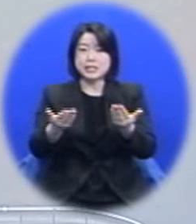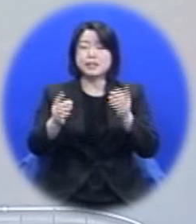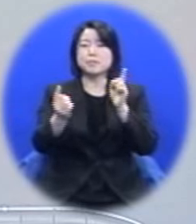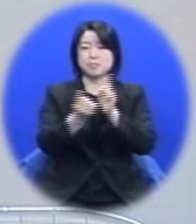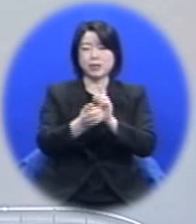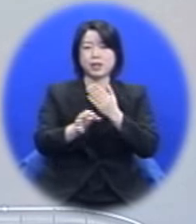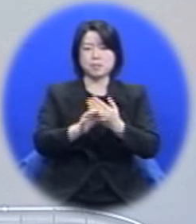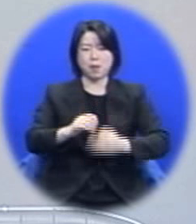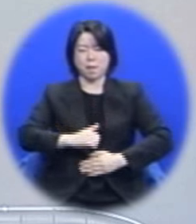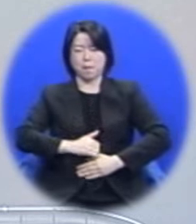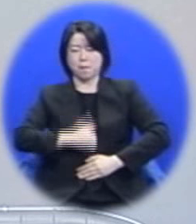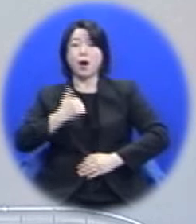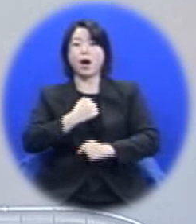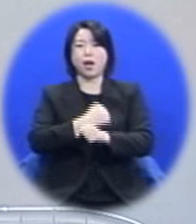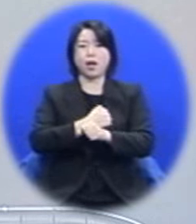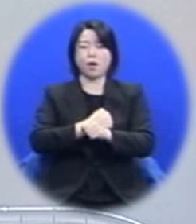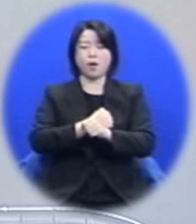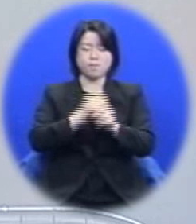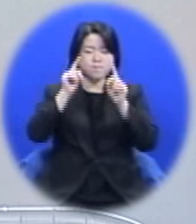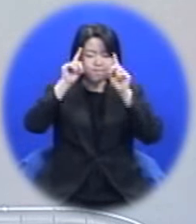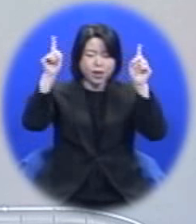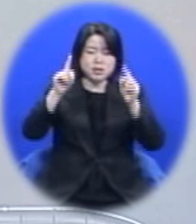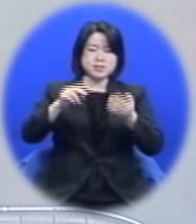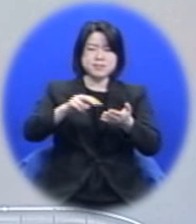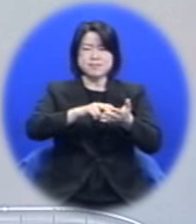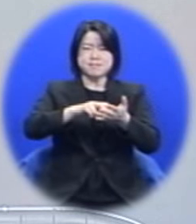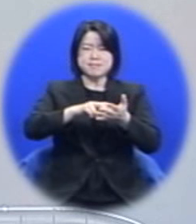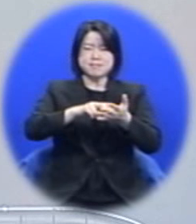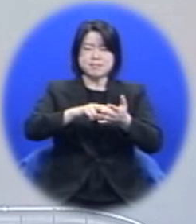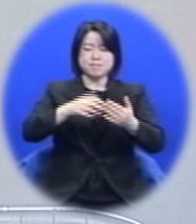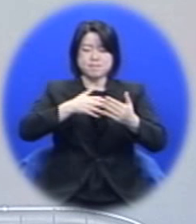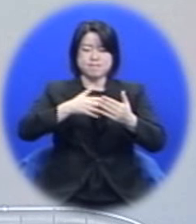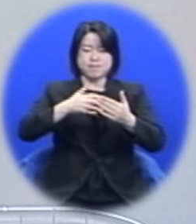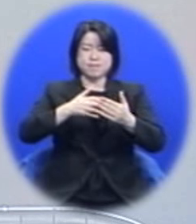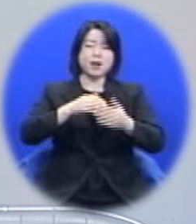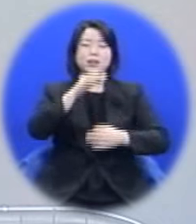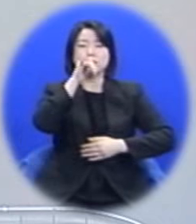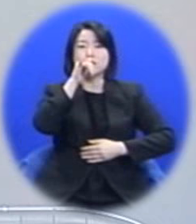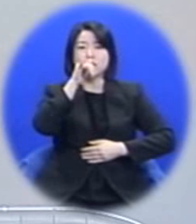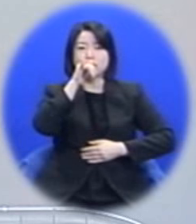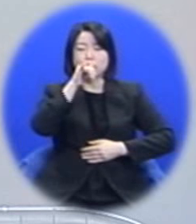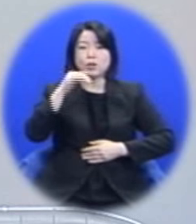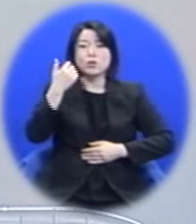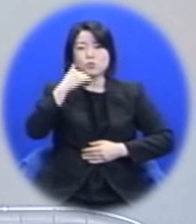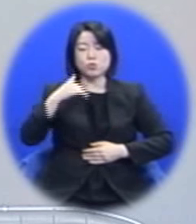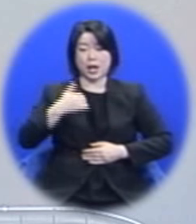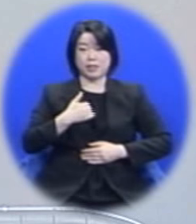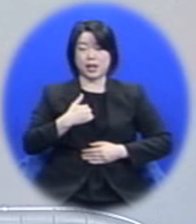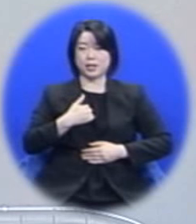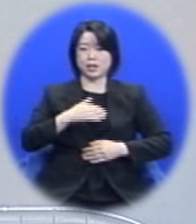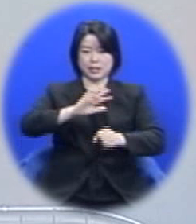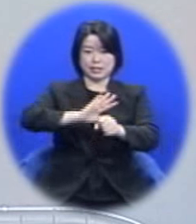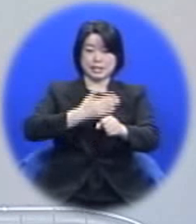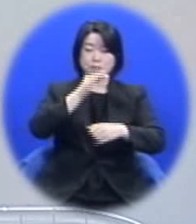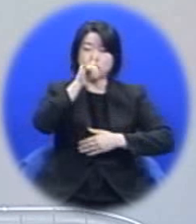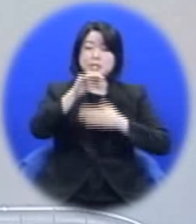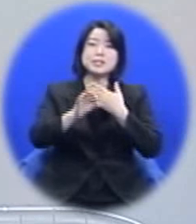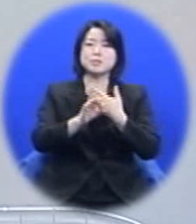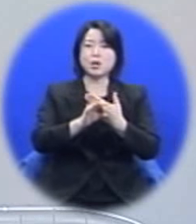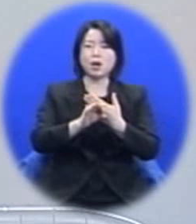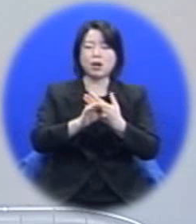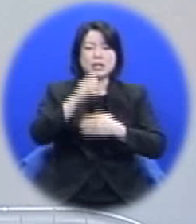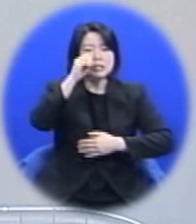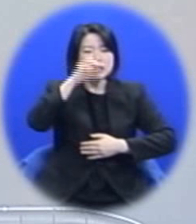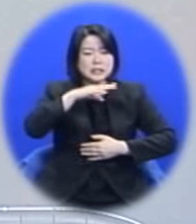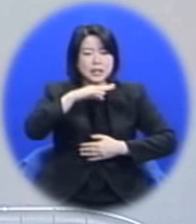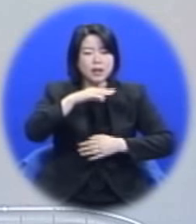격분합니다. 화가 나서 부들부들 떱니다. 누가 우리에게 조금이라도 뭘 잘못하면 우리는 그냥